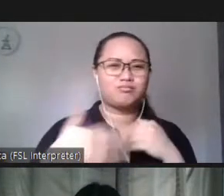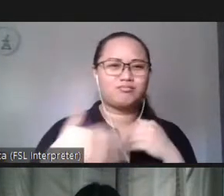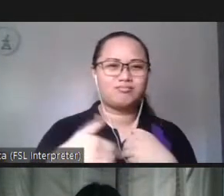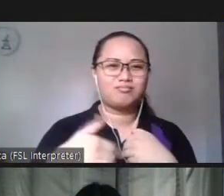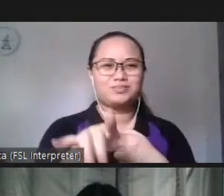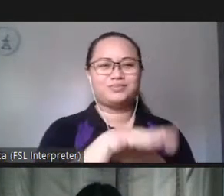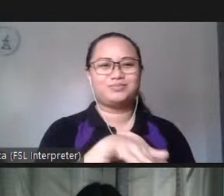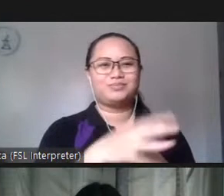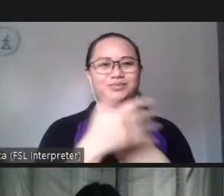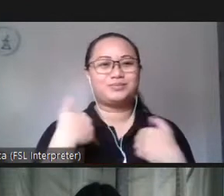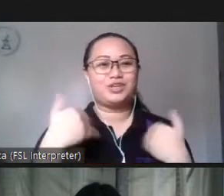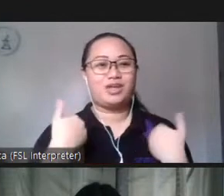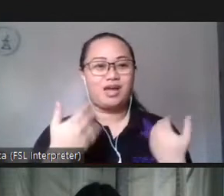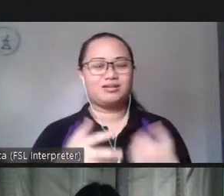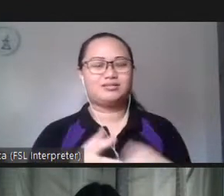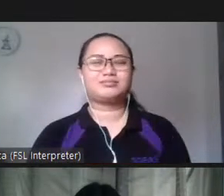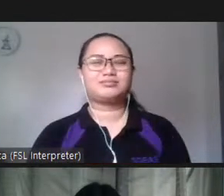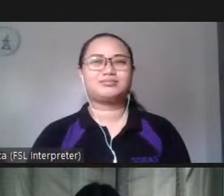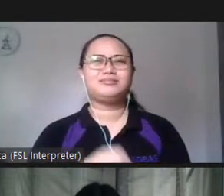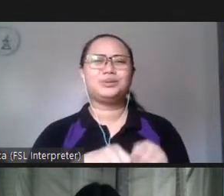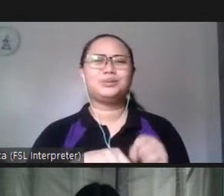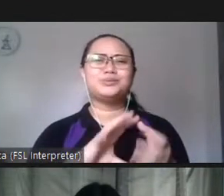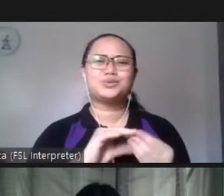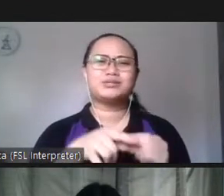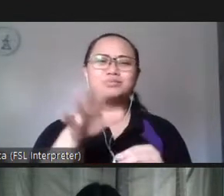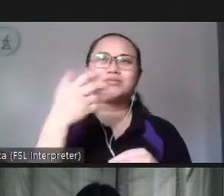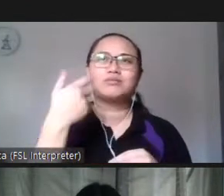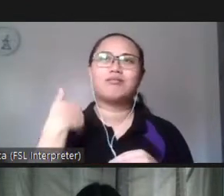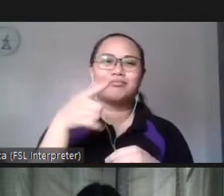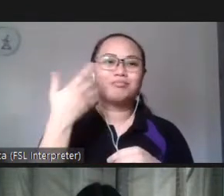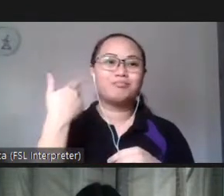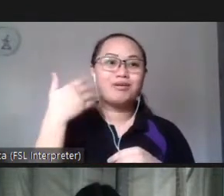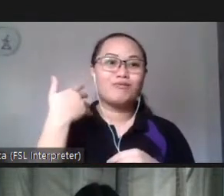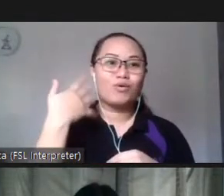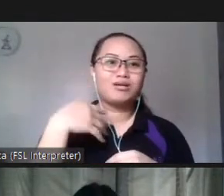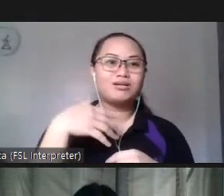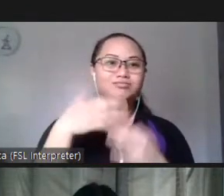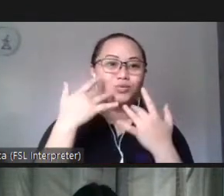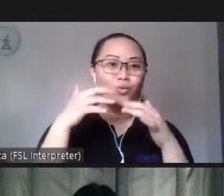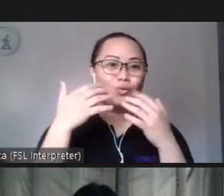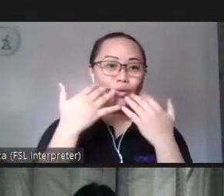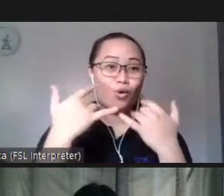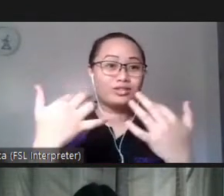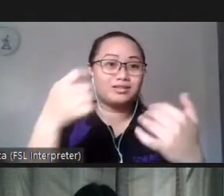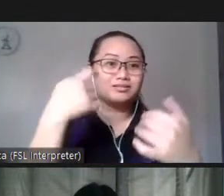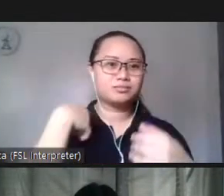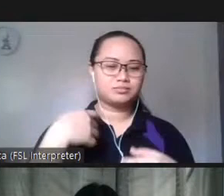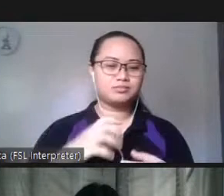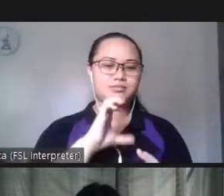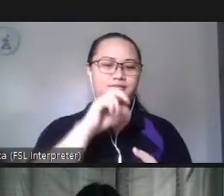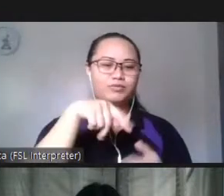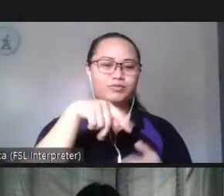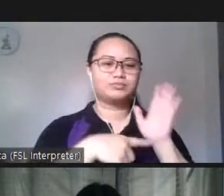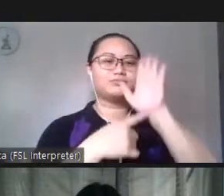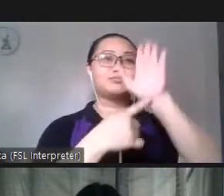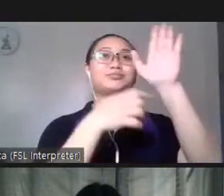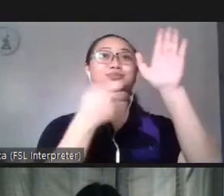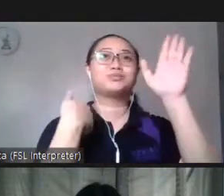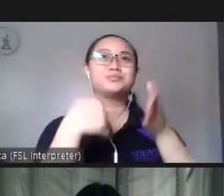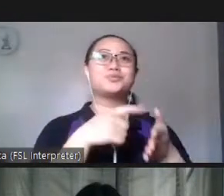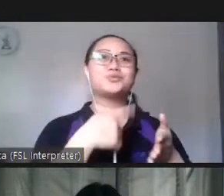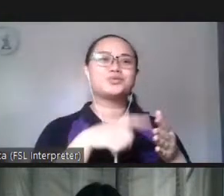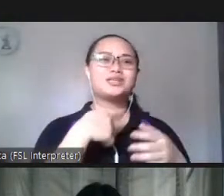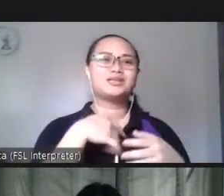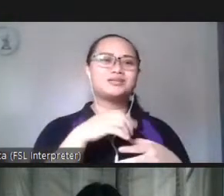na ophthalmologists, talagang napawaw kami kasi biglang naglabas siya ng cellphone, tapos pinakita niyang gano'n, check niya yung eyes ng deaf,